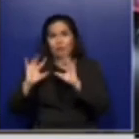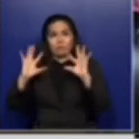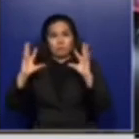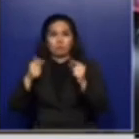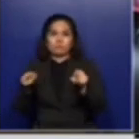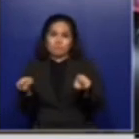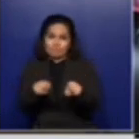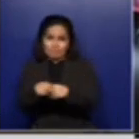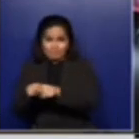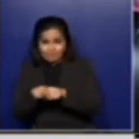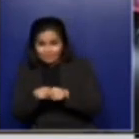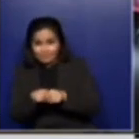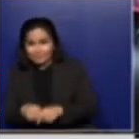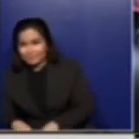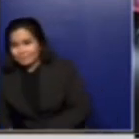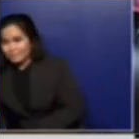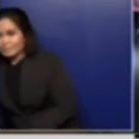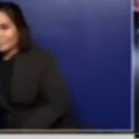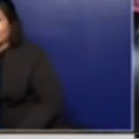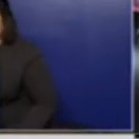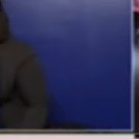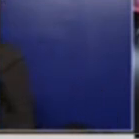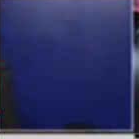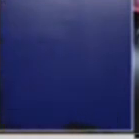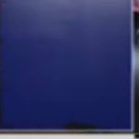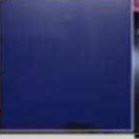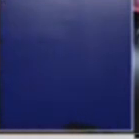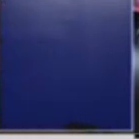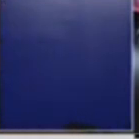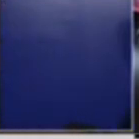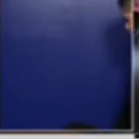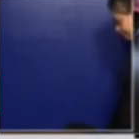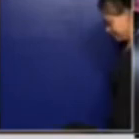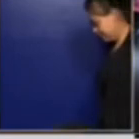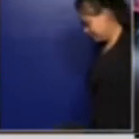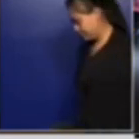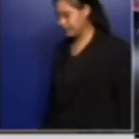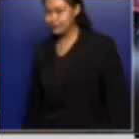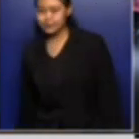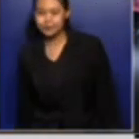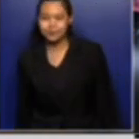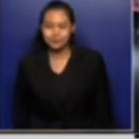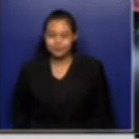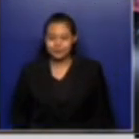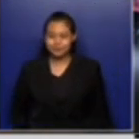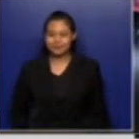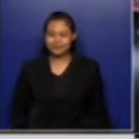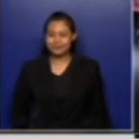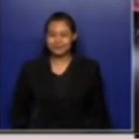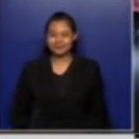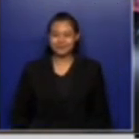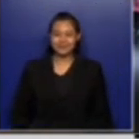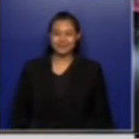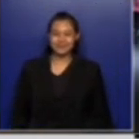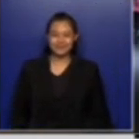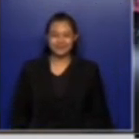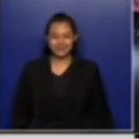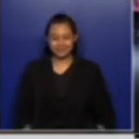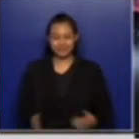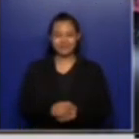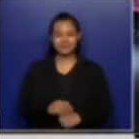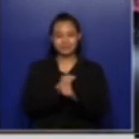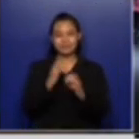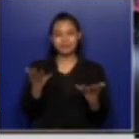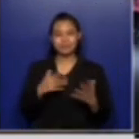ผ่อนปลนในเรื่องการจ่ายดอกเบี้ยและเงินต้นเขาจะอยู่อย่างไรเขาจะทำยังไงในอนาคตอัน